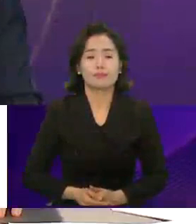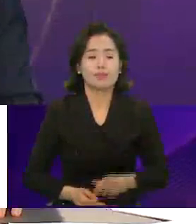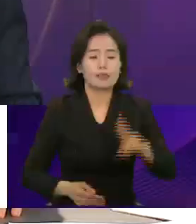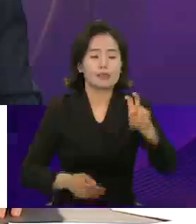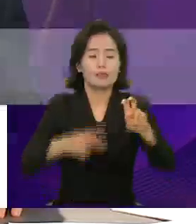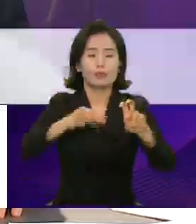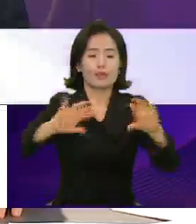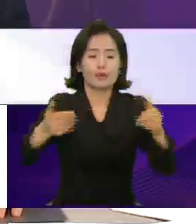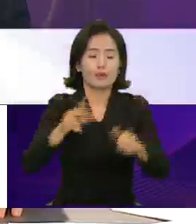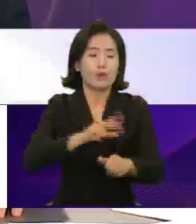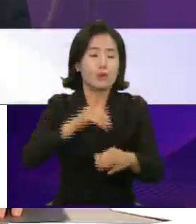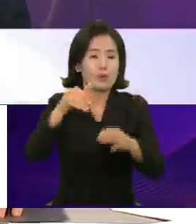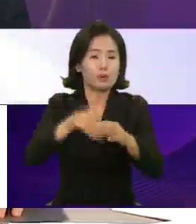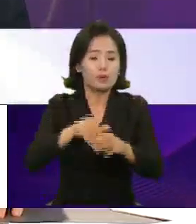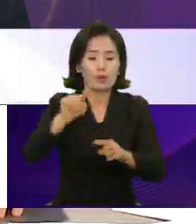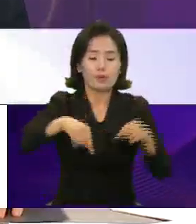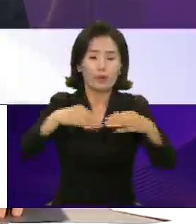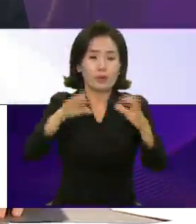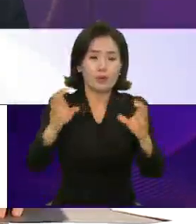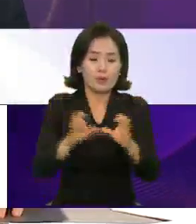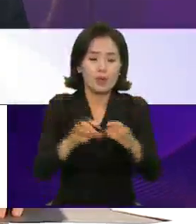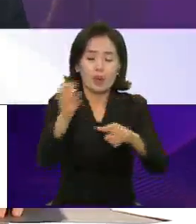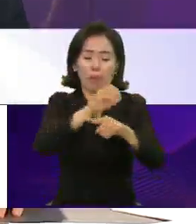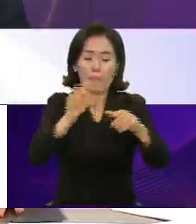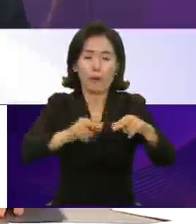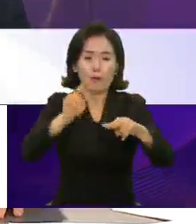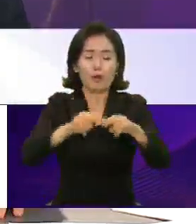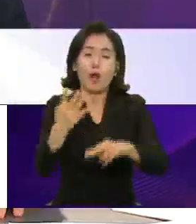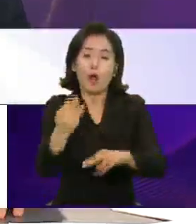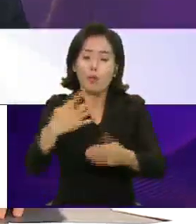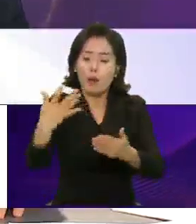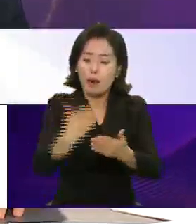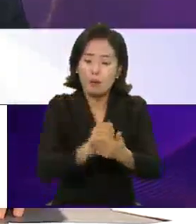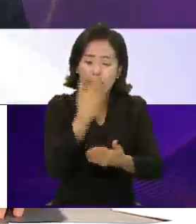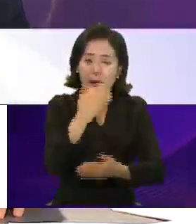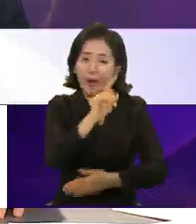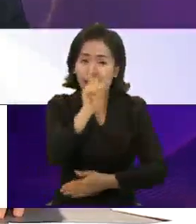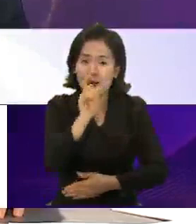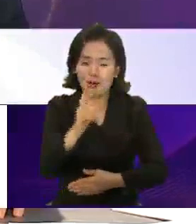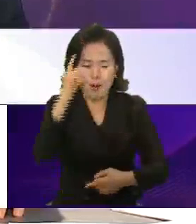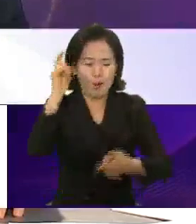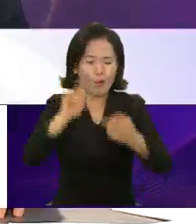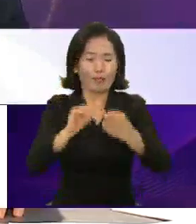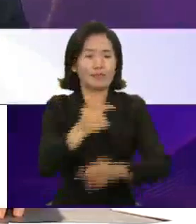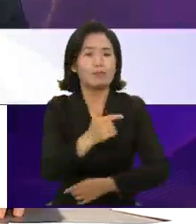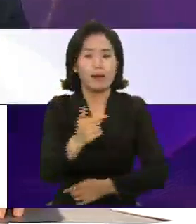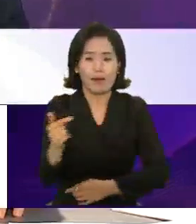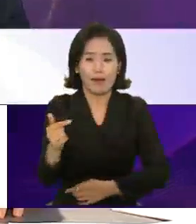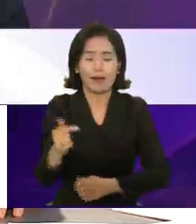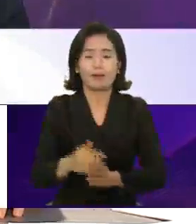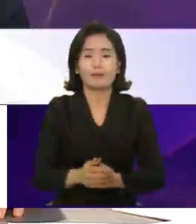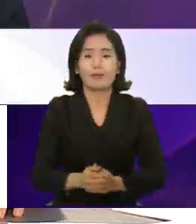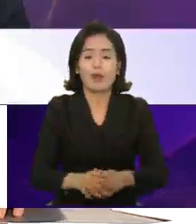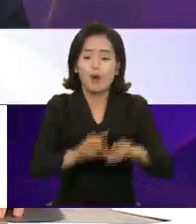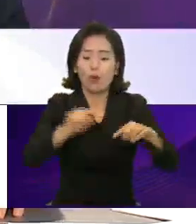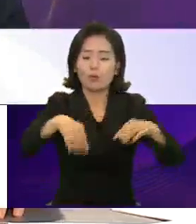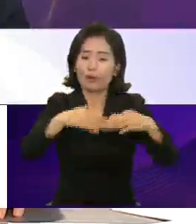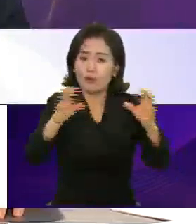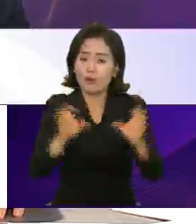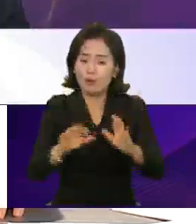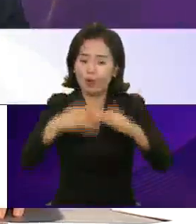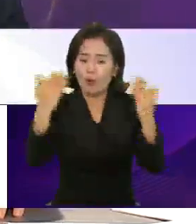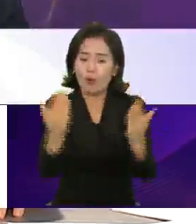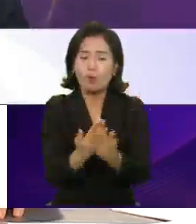제22대 국회의원 선거에서는 각 정당들이 비례 의석을 얼마나 확보할 수 있을지 초미의 관심사입니다. 각 정당마다